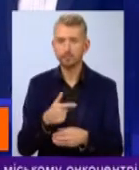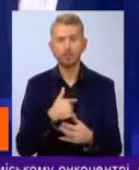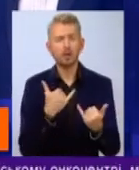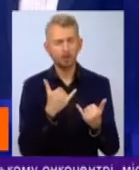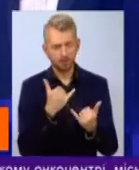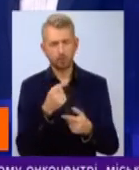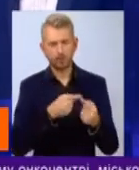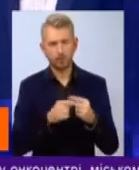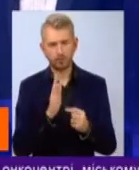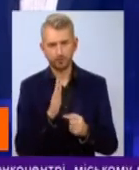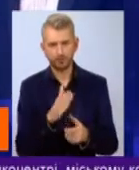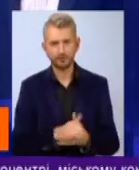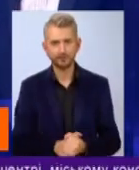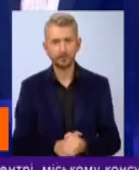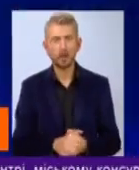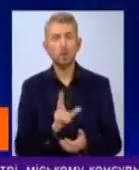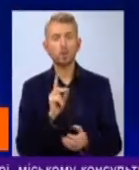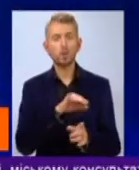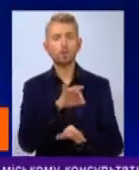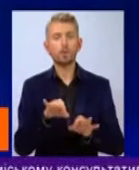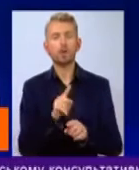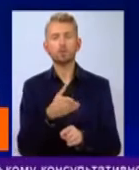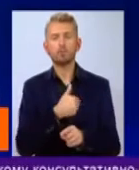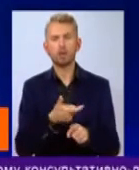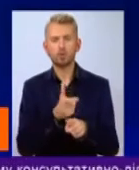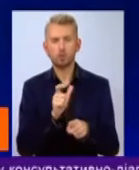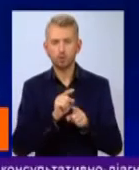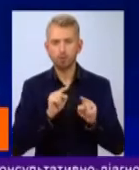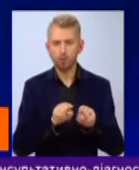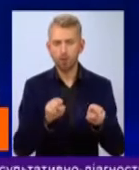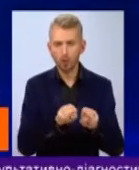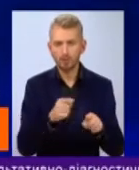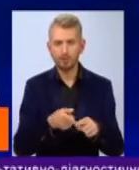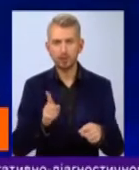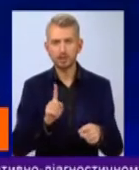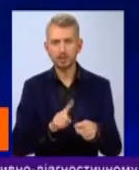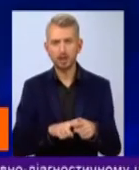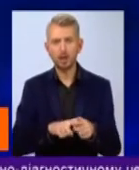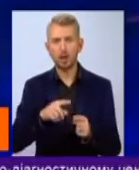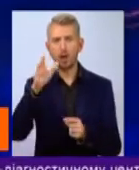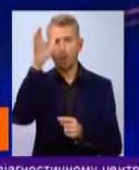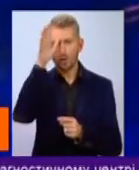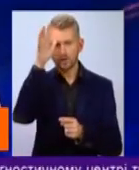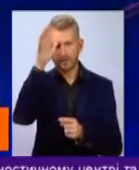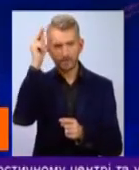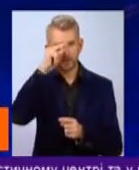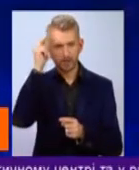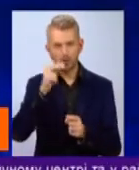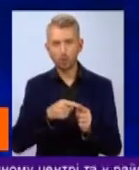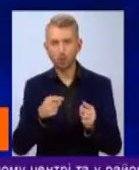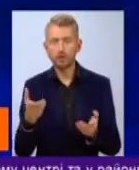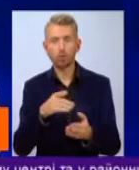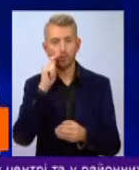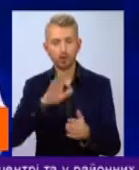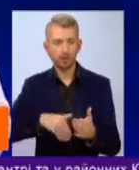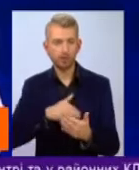цього повернуся. Другий проект, який ми дуже пропагуємо, це освітній курс, якого в Україні досі не було. Ми